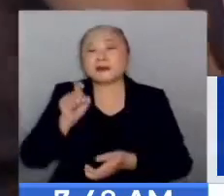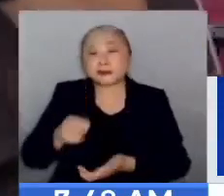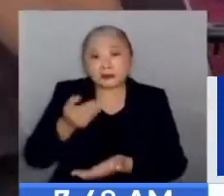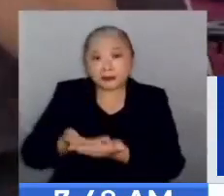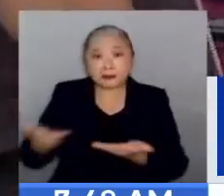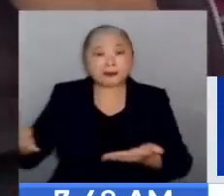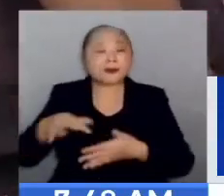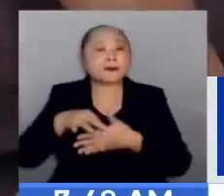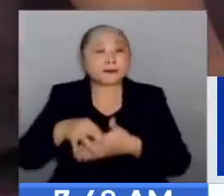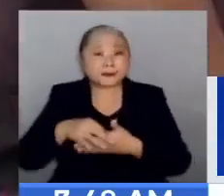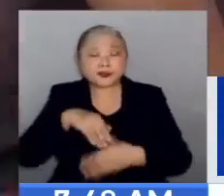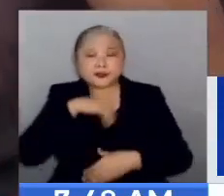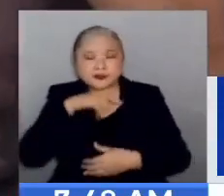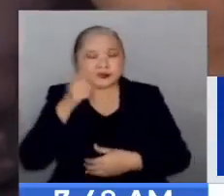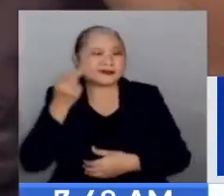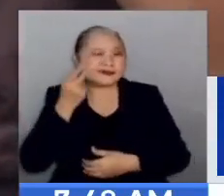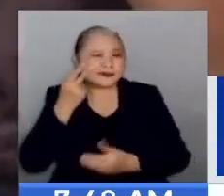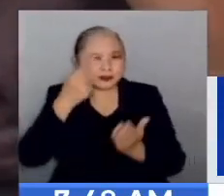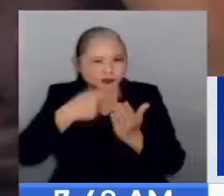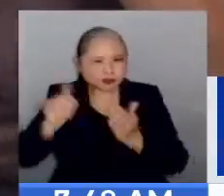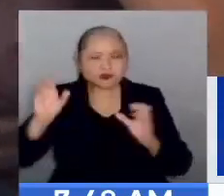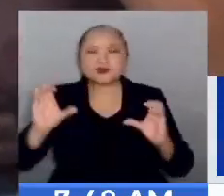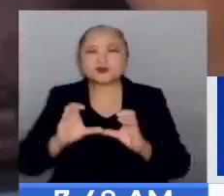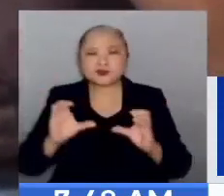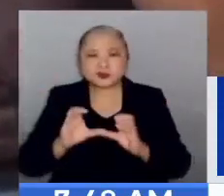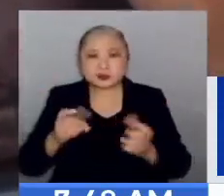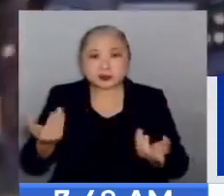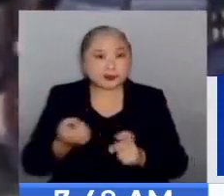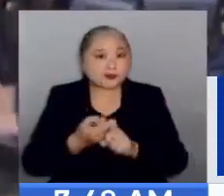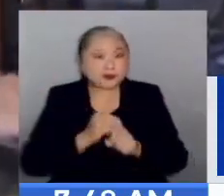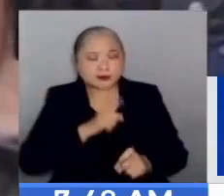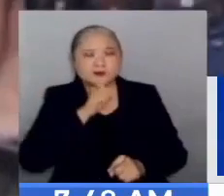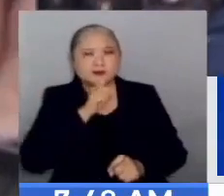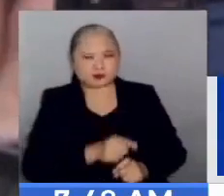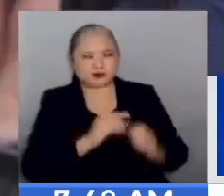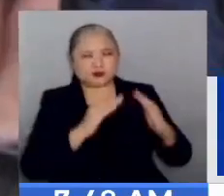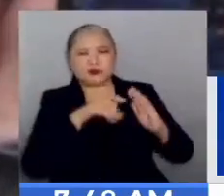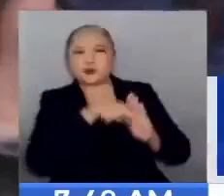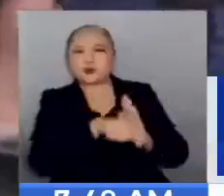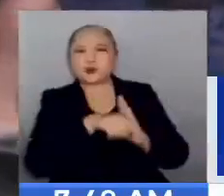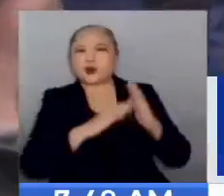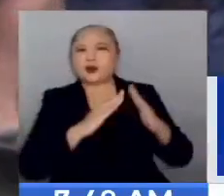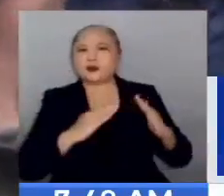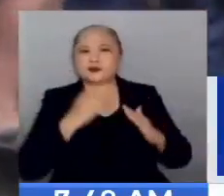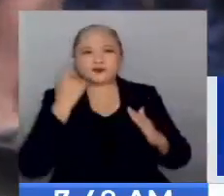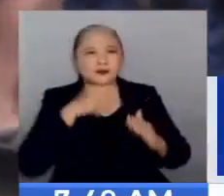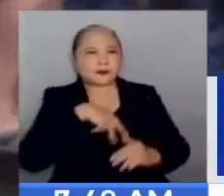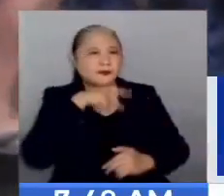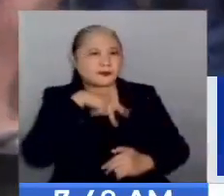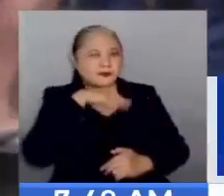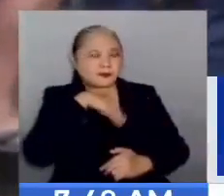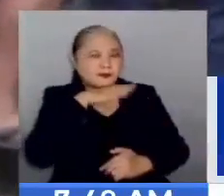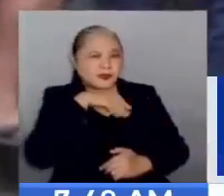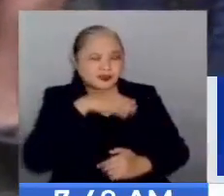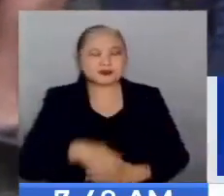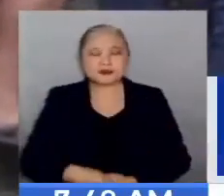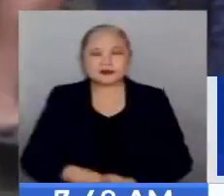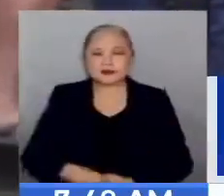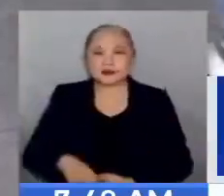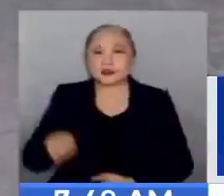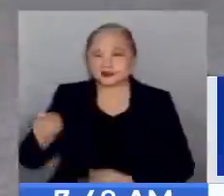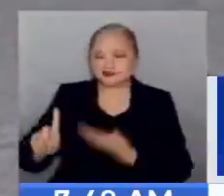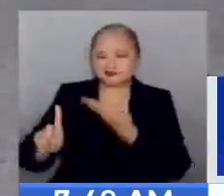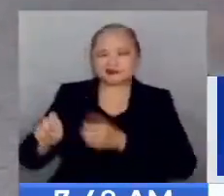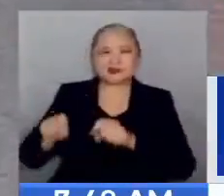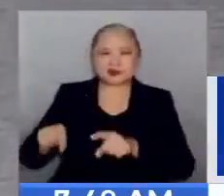inspection certificate kung ito ba'y nanggaling sa lehitimong katayan. Maharap ang tindero sa mga reklamong paglabag sa Quezon City Veterinary